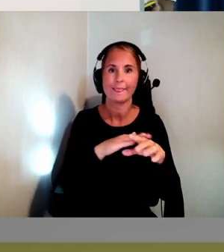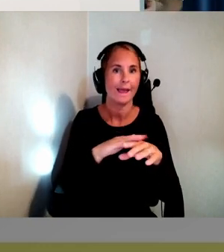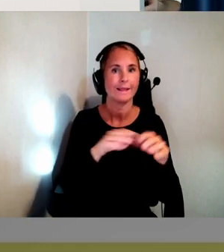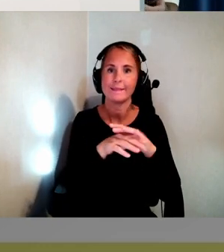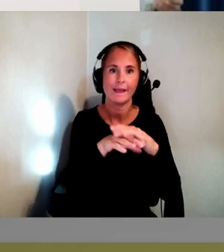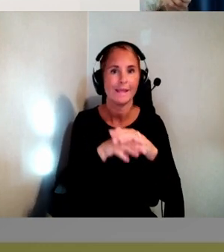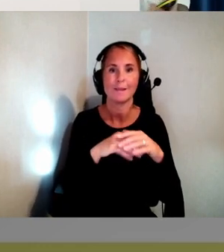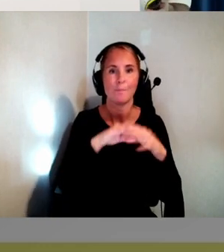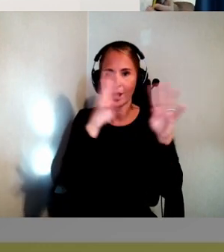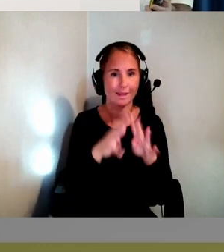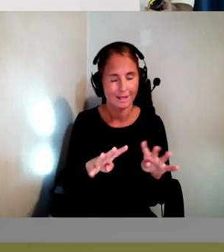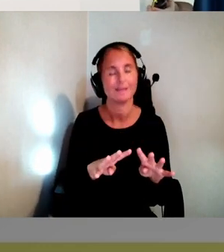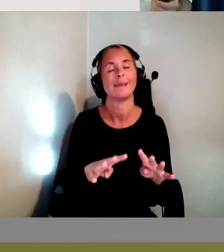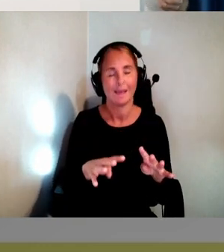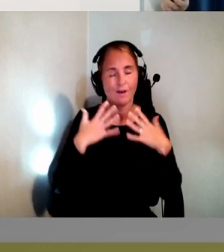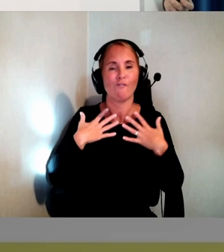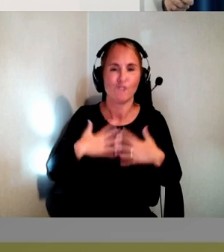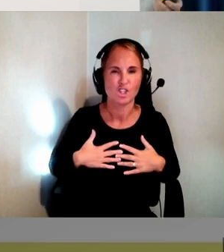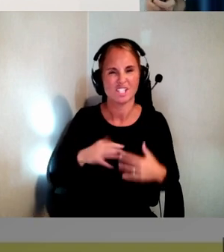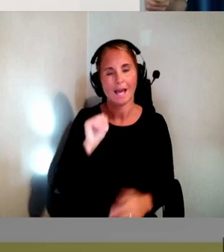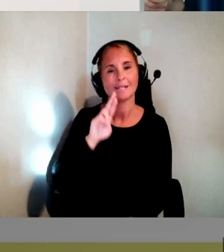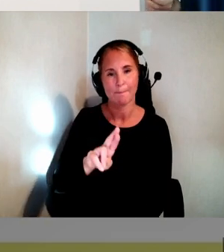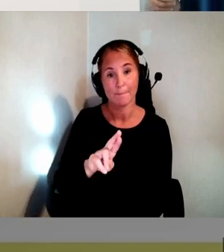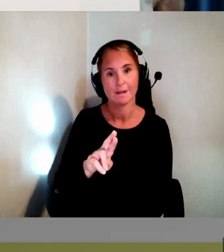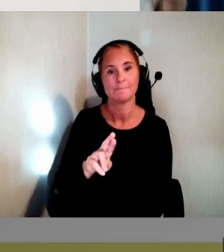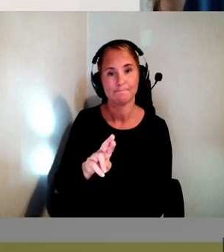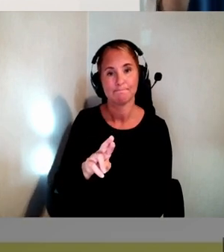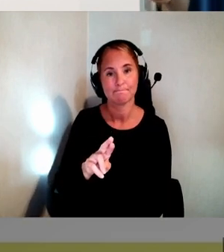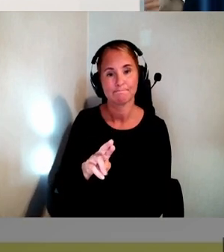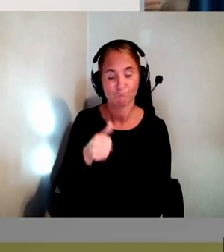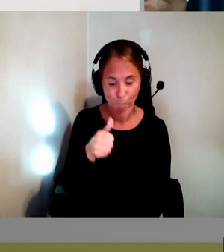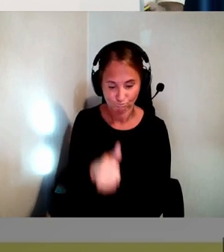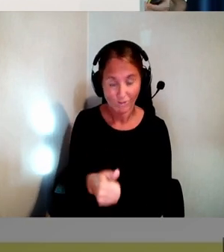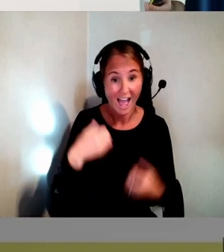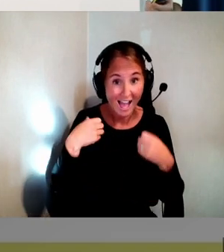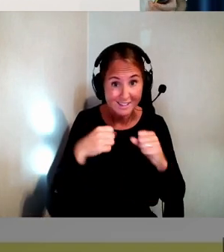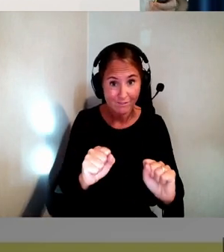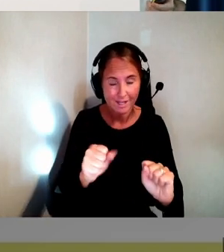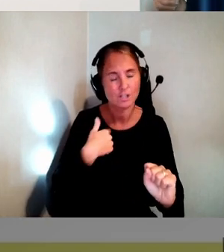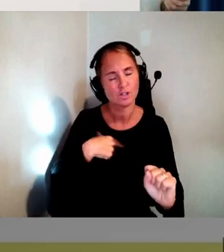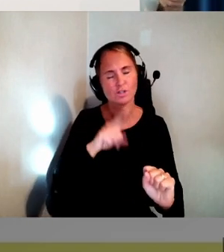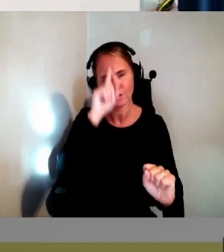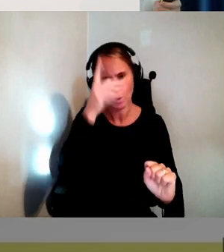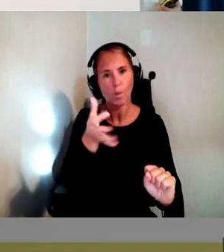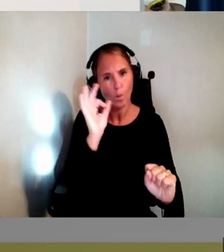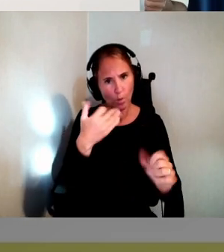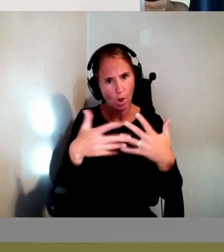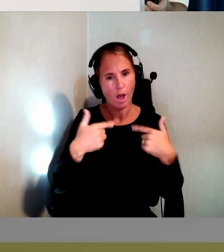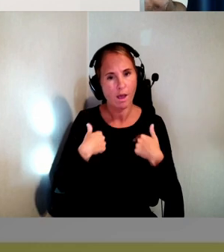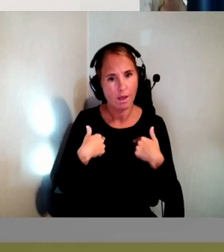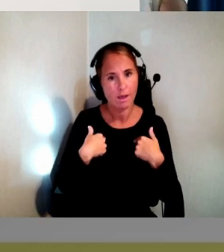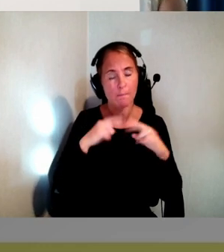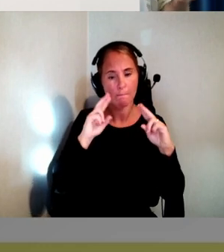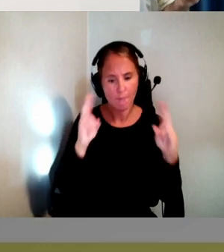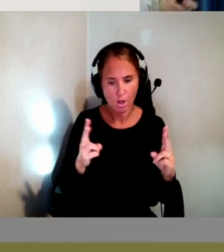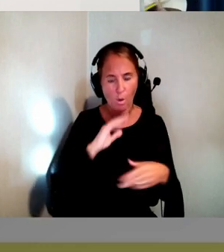fysiska exempel nu Eh aktivera den jag ska förstå hur man gör det och sen återkoppling kanske